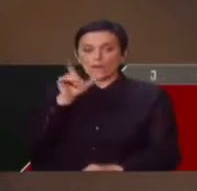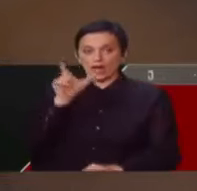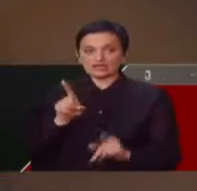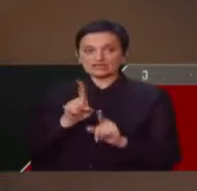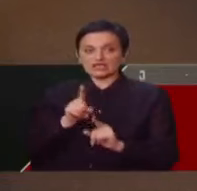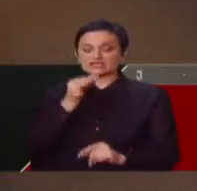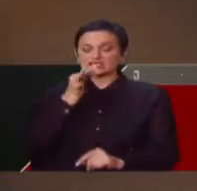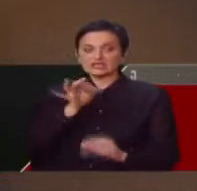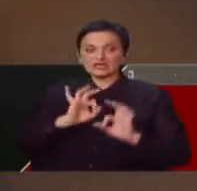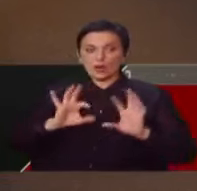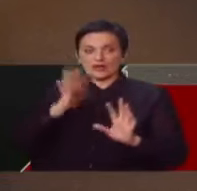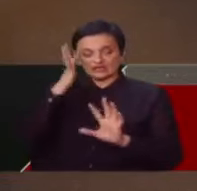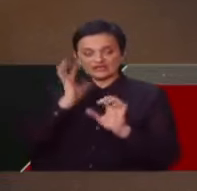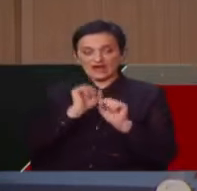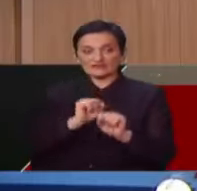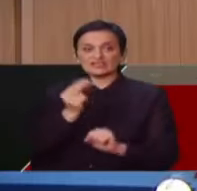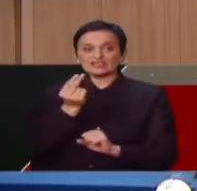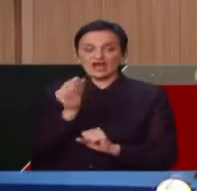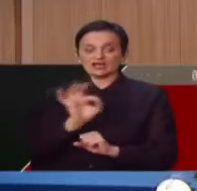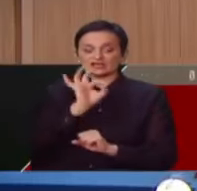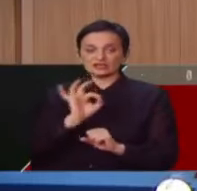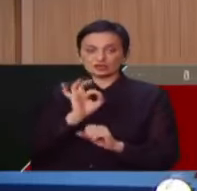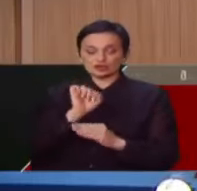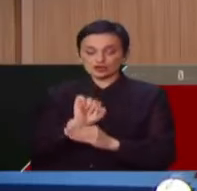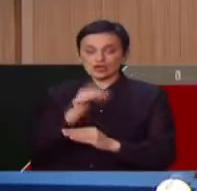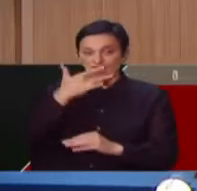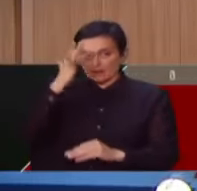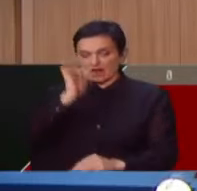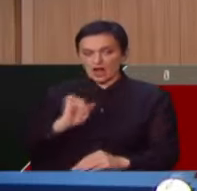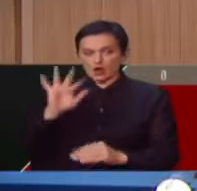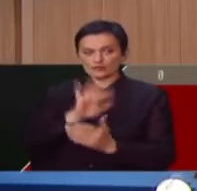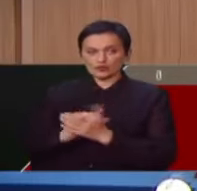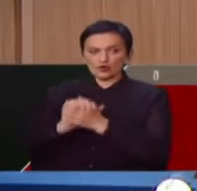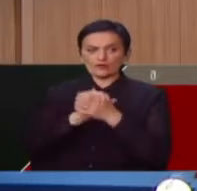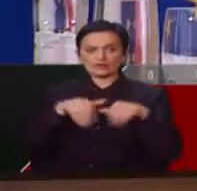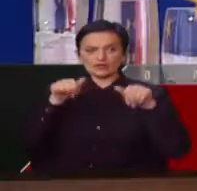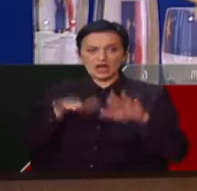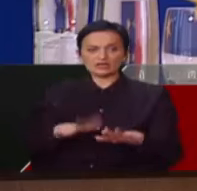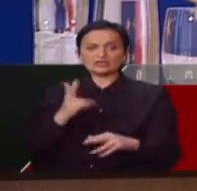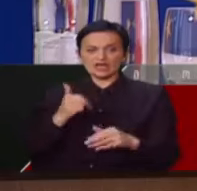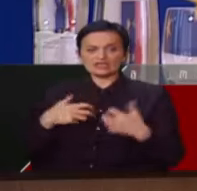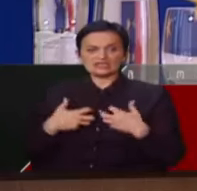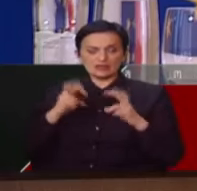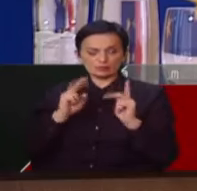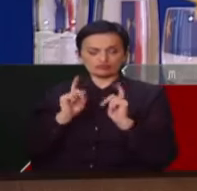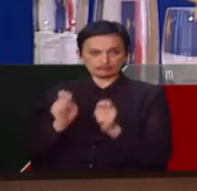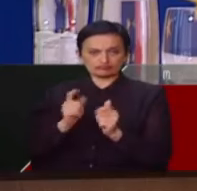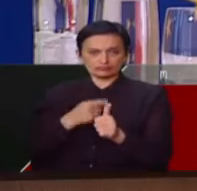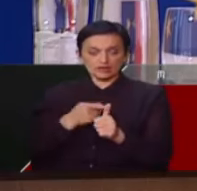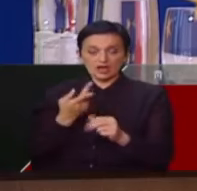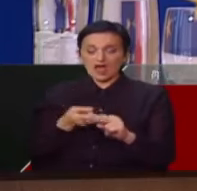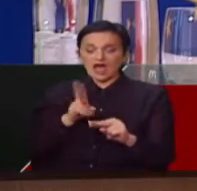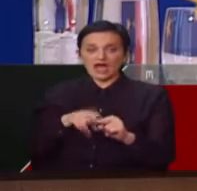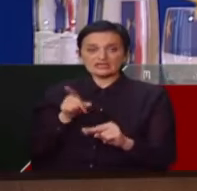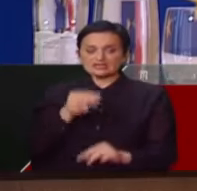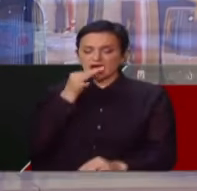ასევე გამოეხმაურა თავდაცვის სფეროში თანხების შეჩერებაზე ამერიკისა და ევროკავშირის გადაწყვეტილებას და მას სამწუხარო უწოდა. მისი თქმით, ეს